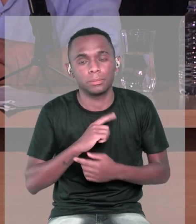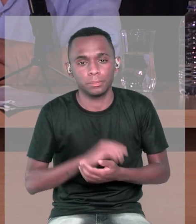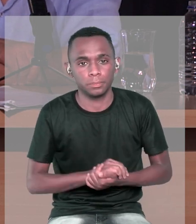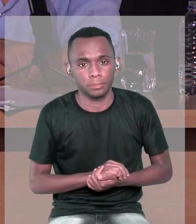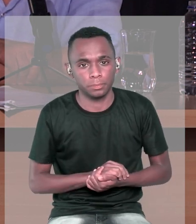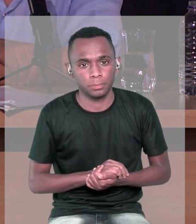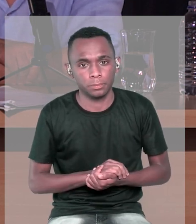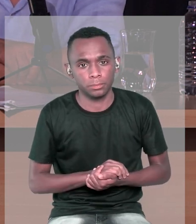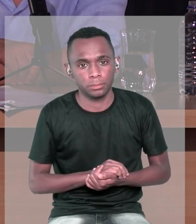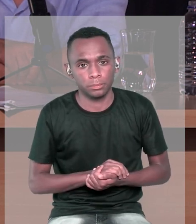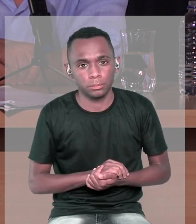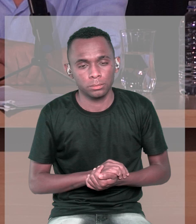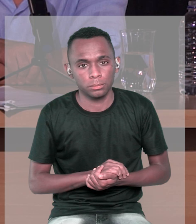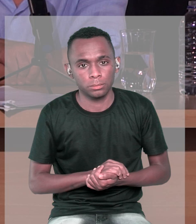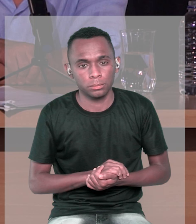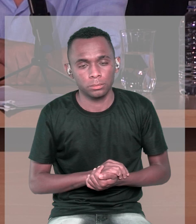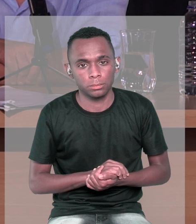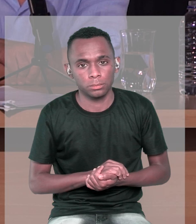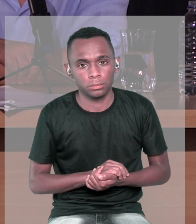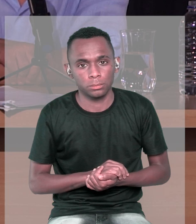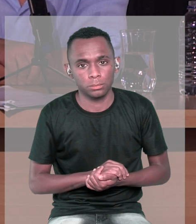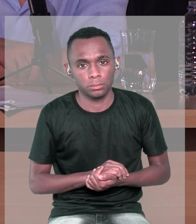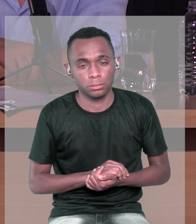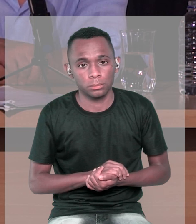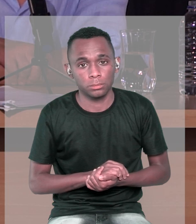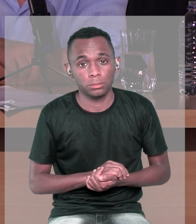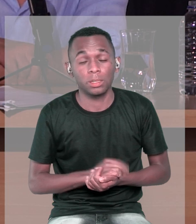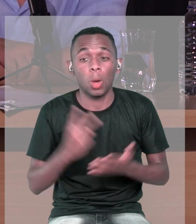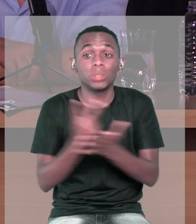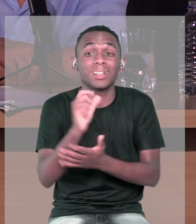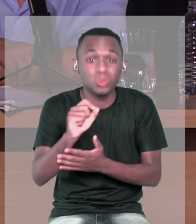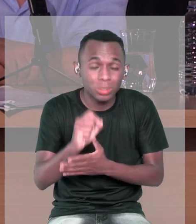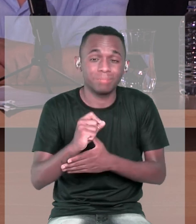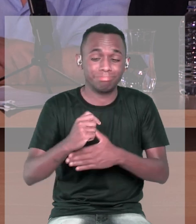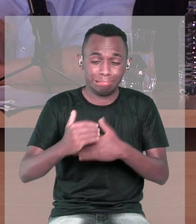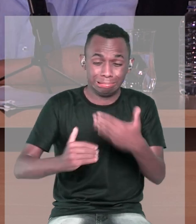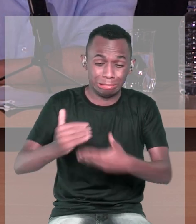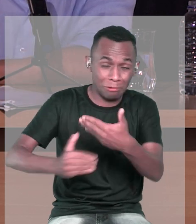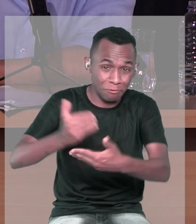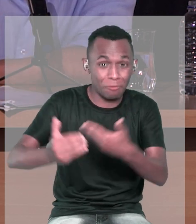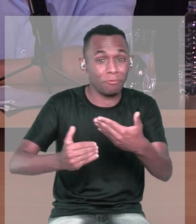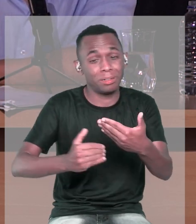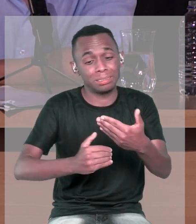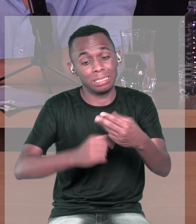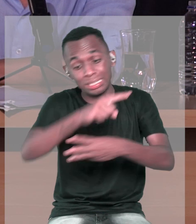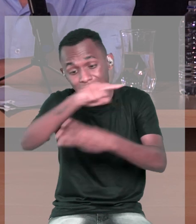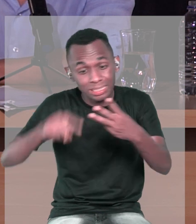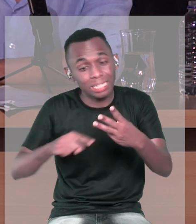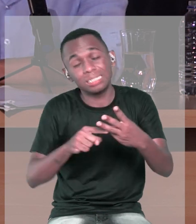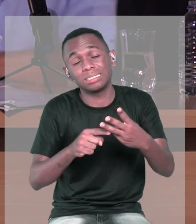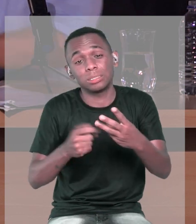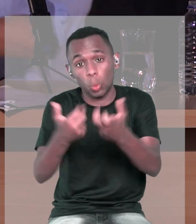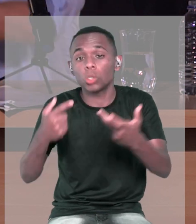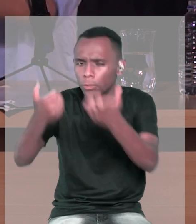Dans l'enchaînement infernal de 3 propositions. Que causa encadeamento infernal de 3 propostas que eu vou falar para